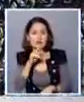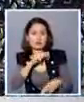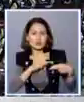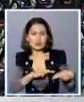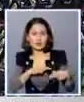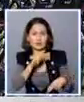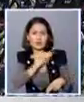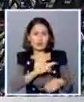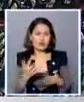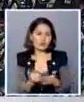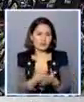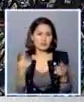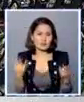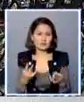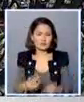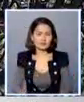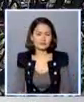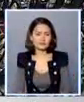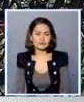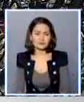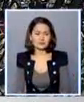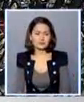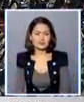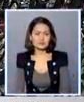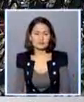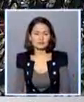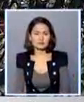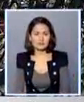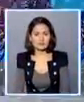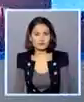өнімділігіне қол жеткізу қажет. Бақытбек Жамашұлы, Дархан Әлібек, Мұрат Байгереев, ұлттық арна.